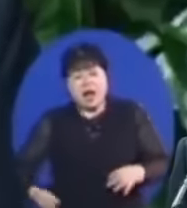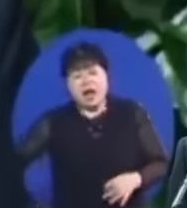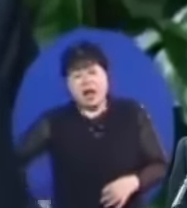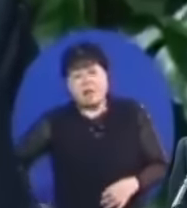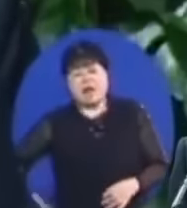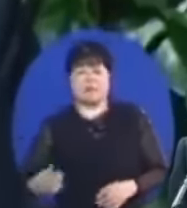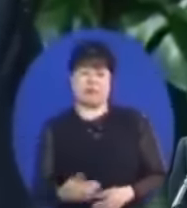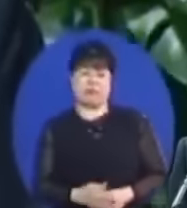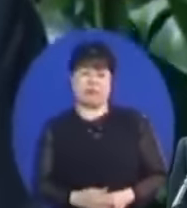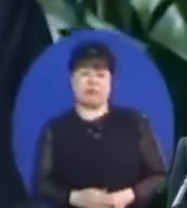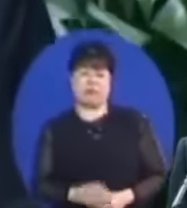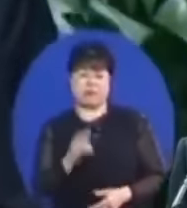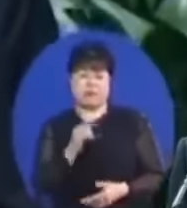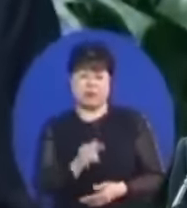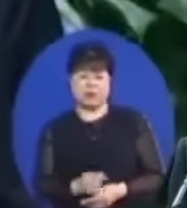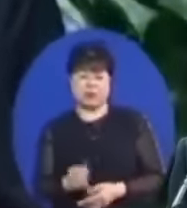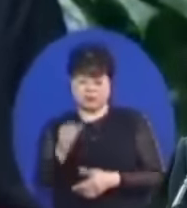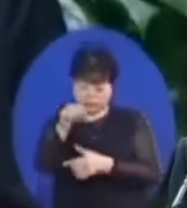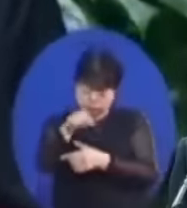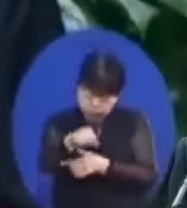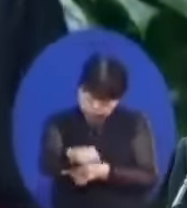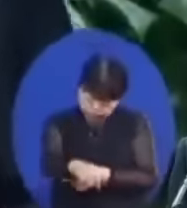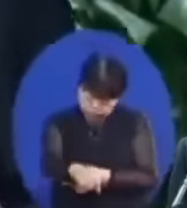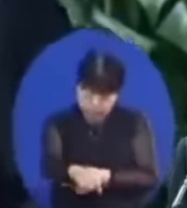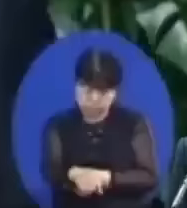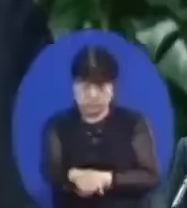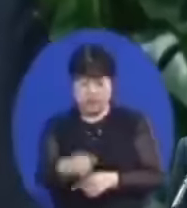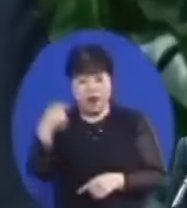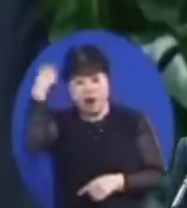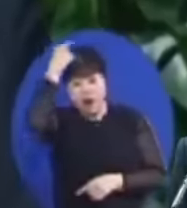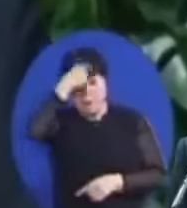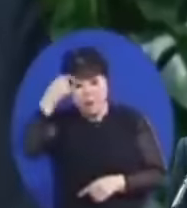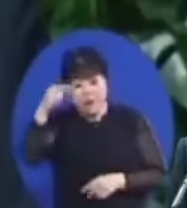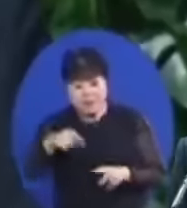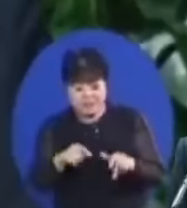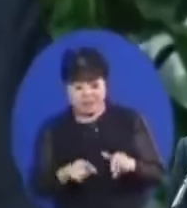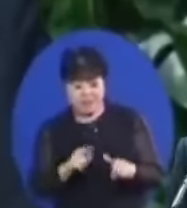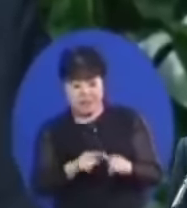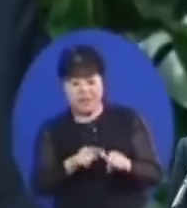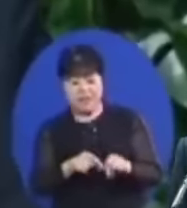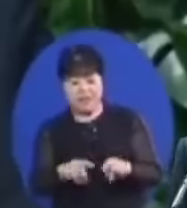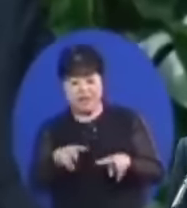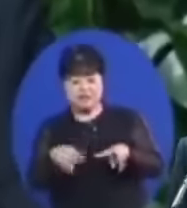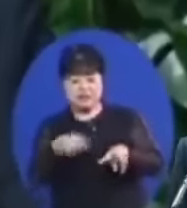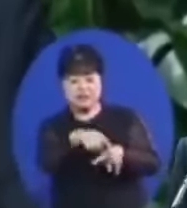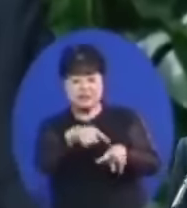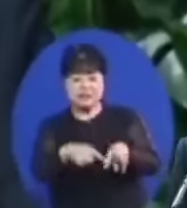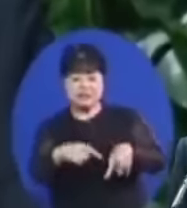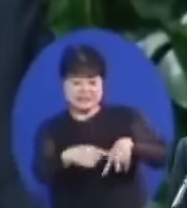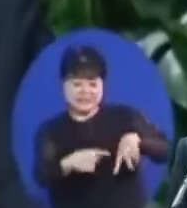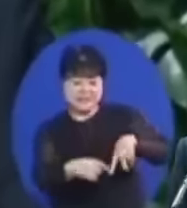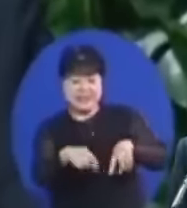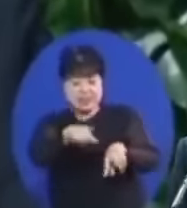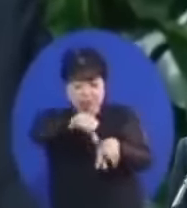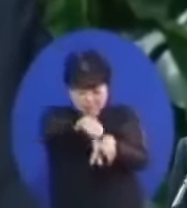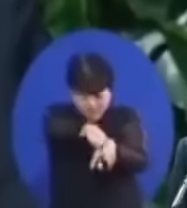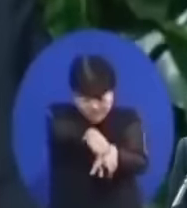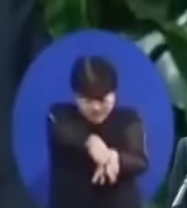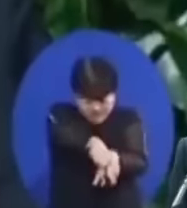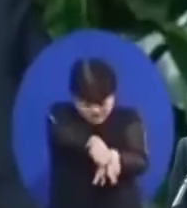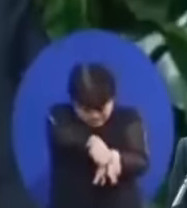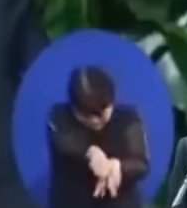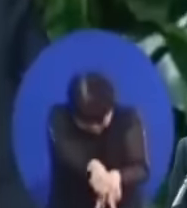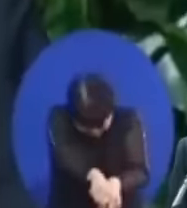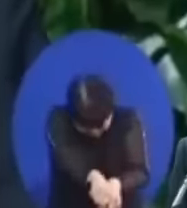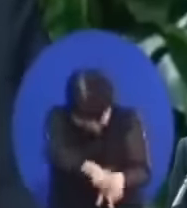않습니까? 점점 머리가 내려가서 머리가 두 다리 사이에 들어갔다는 것입니다. 그리고 자기 종 게하시를 보고